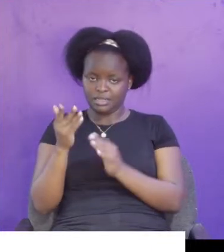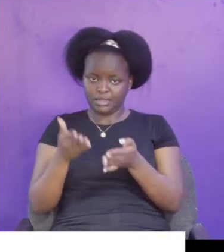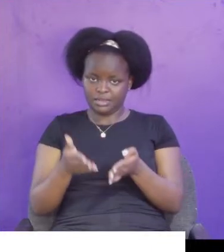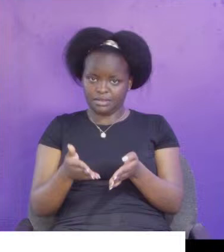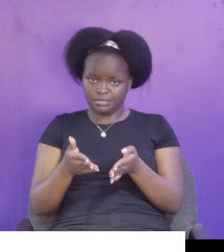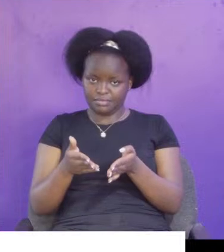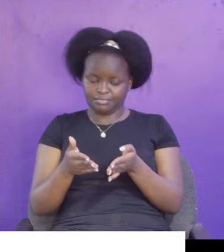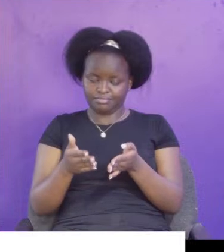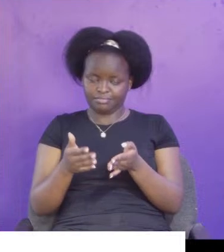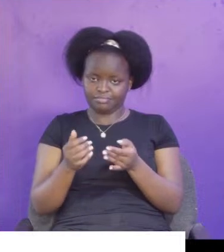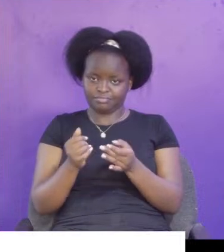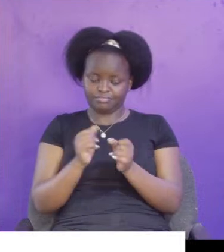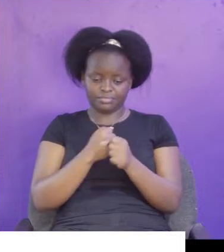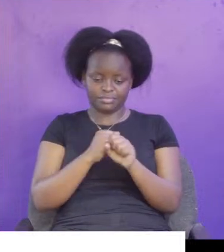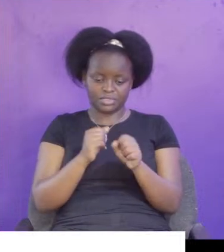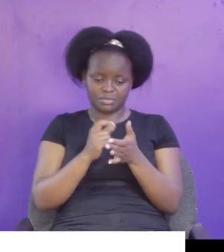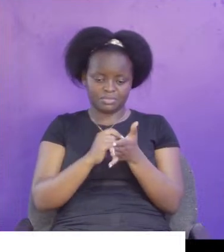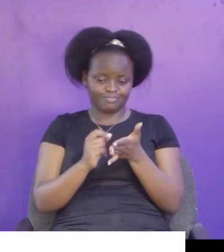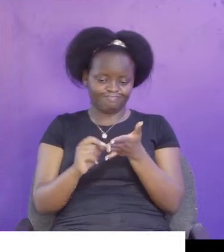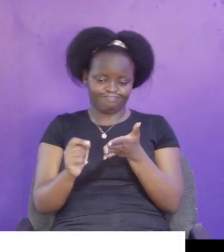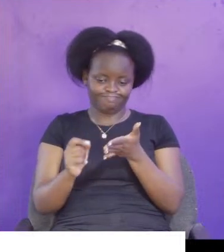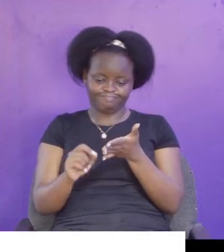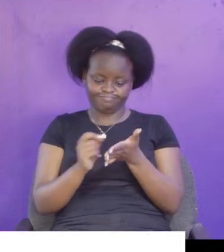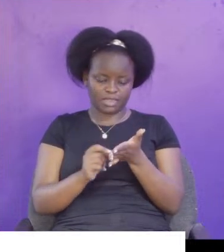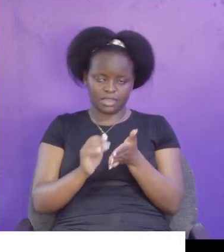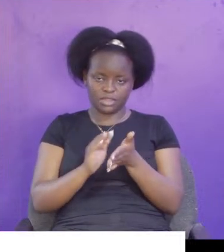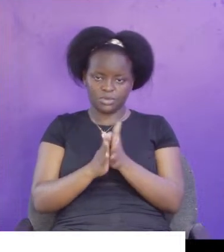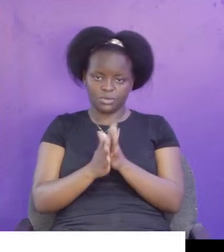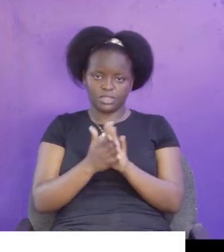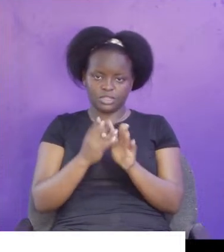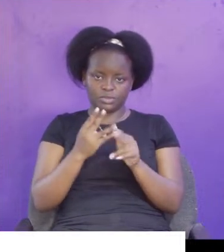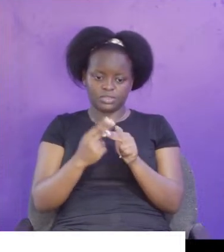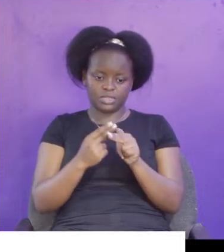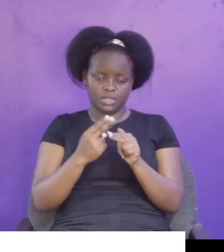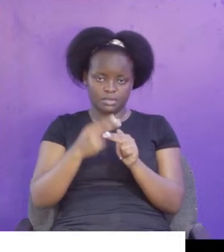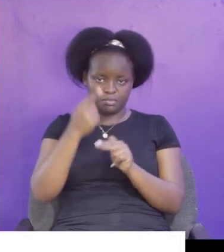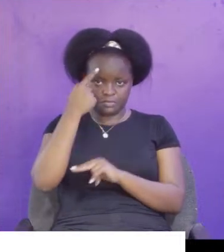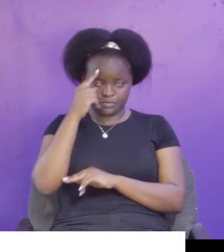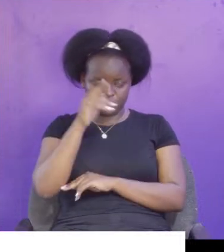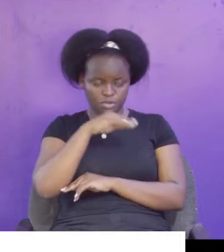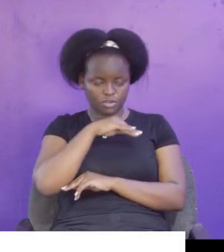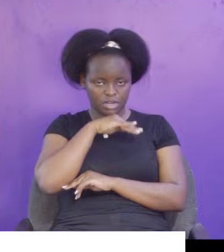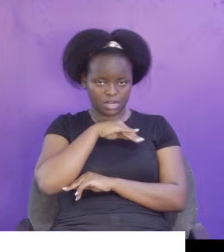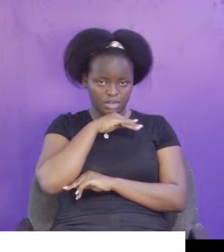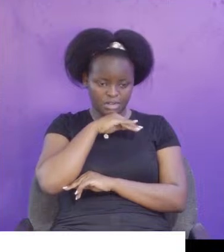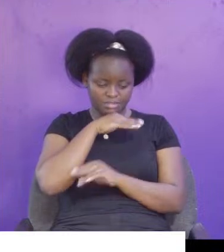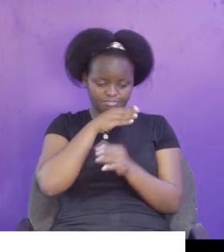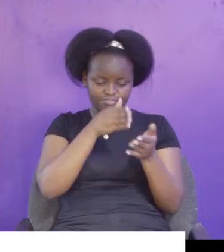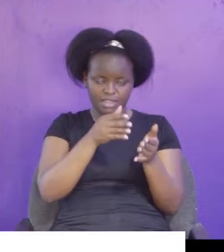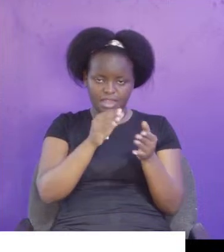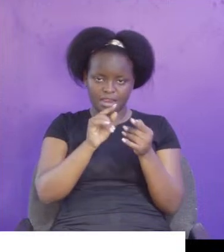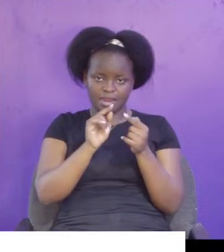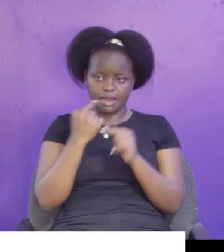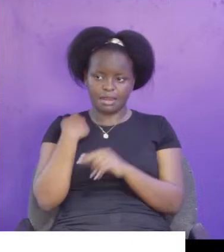haiwezi iandikwe bila la jina la Raila Amolo Odinga kuwa nambari moja.